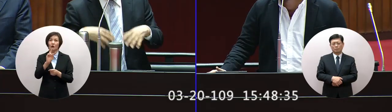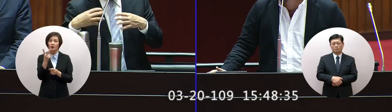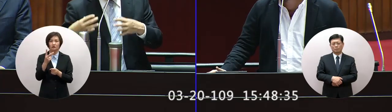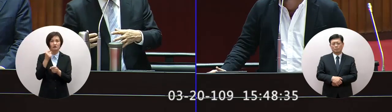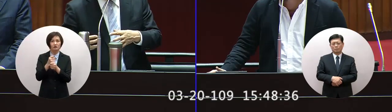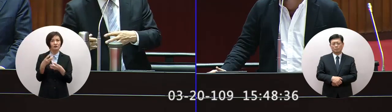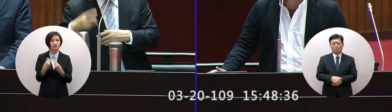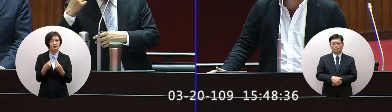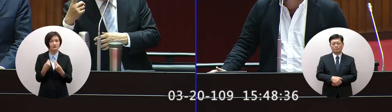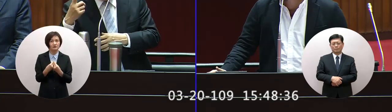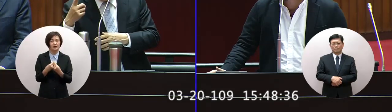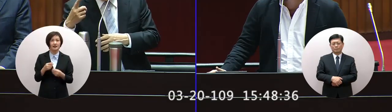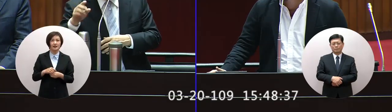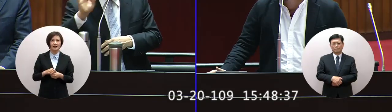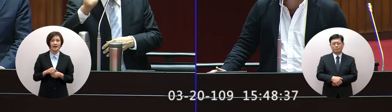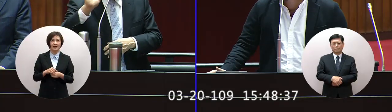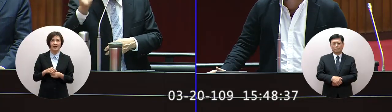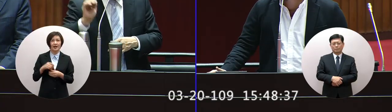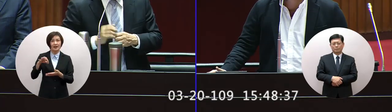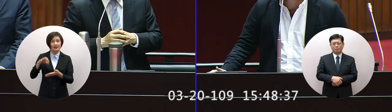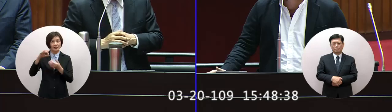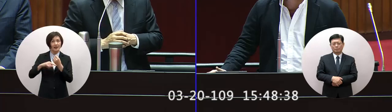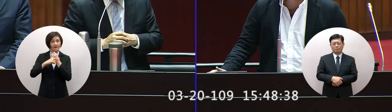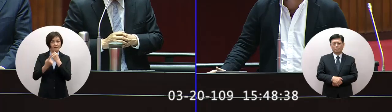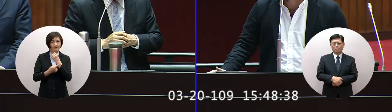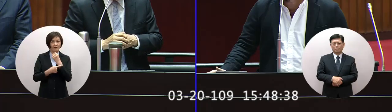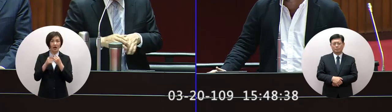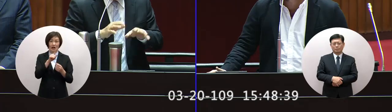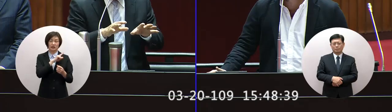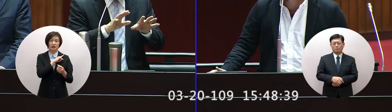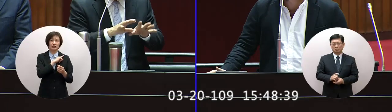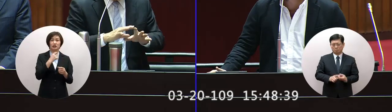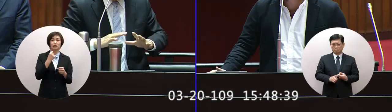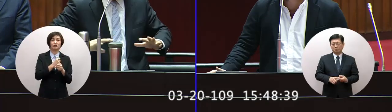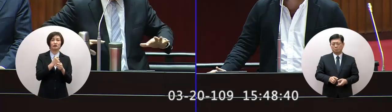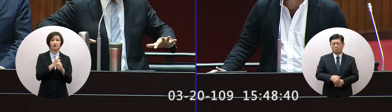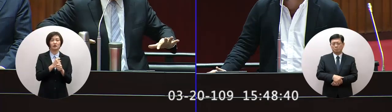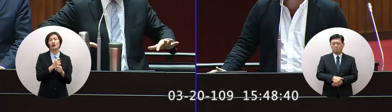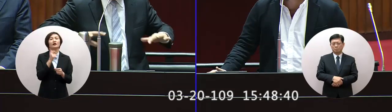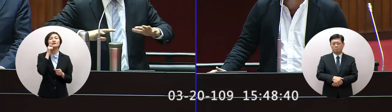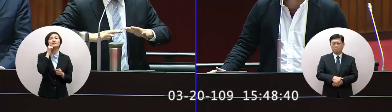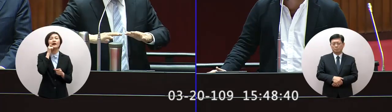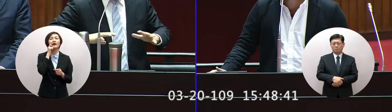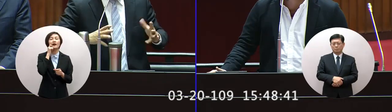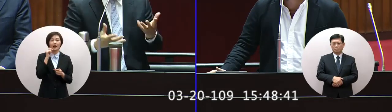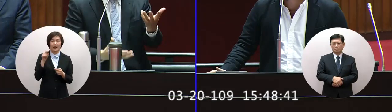做，不只是提一个法。土法不足以自行， 是， 而是你特别会